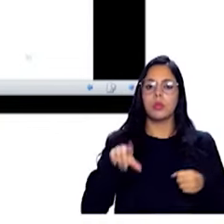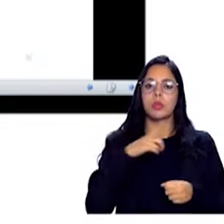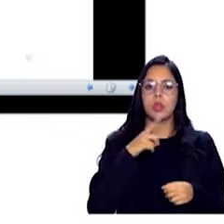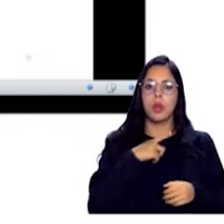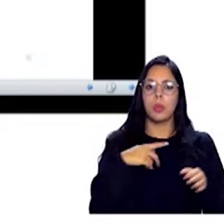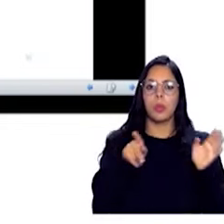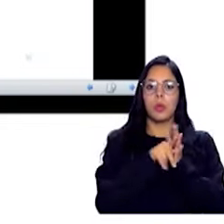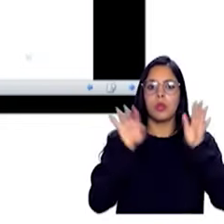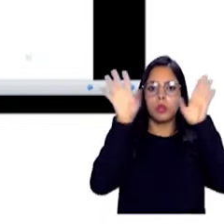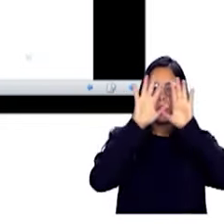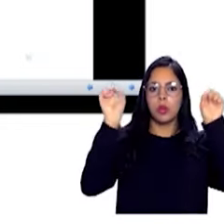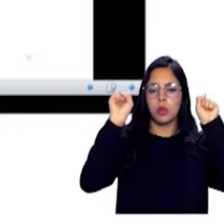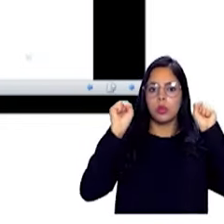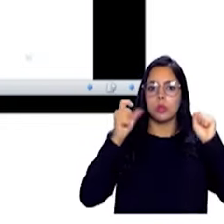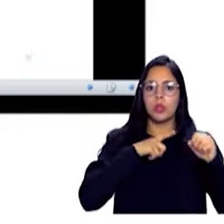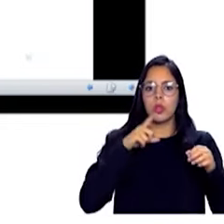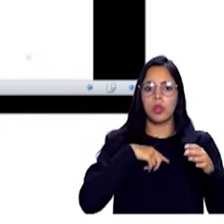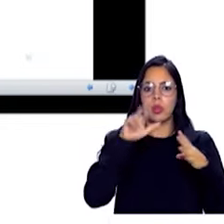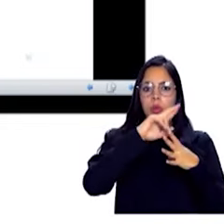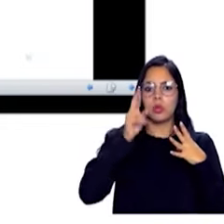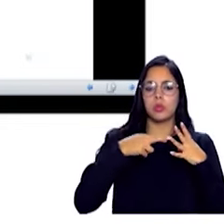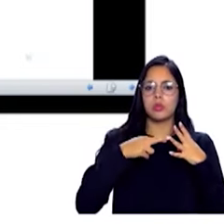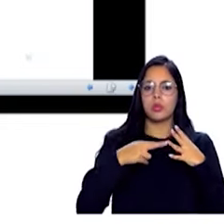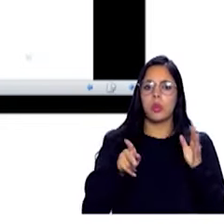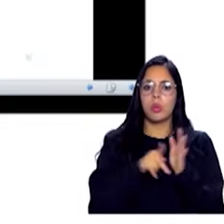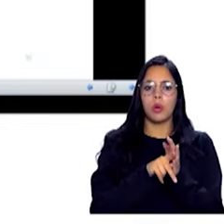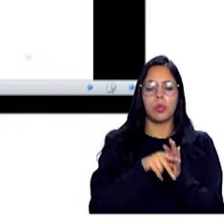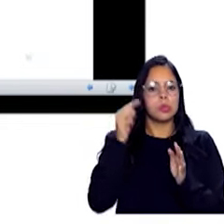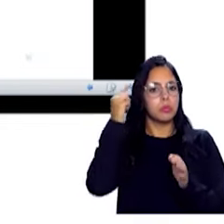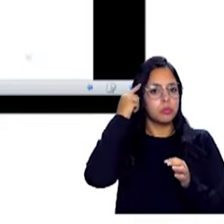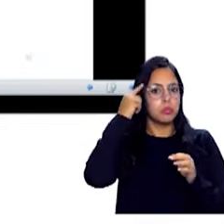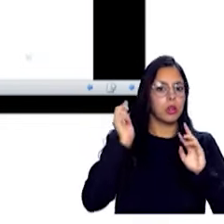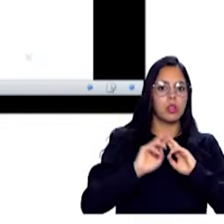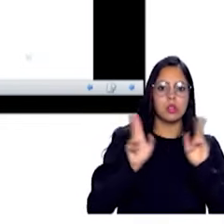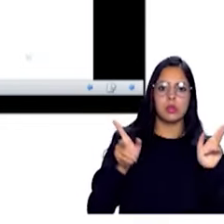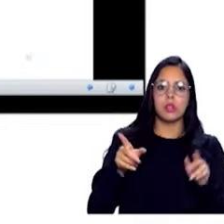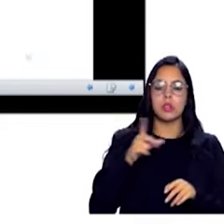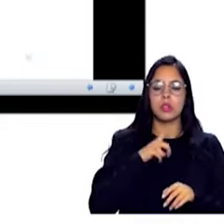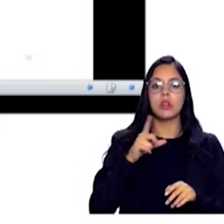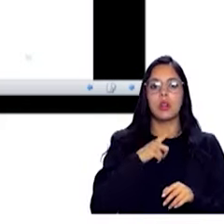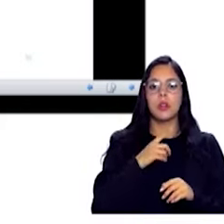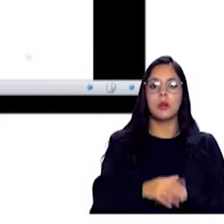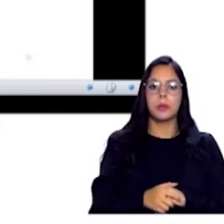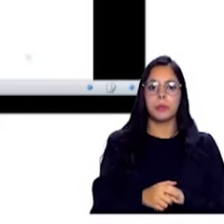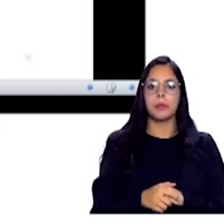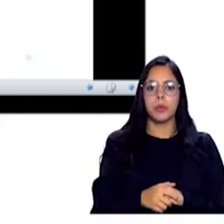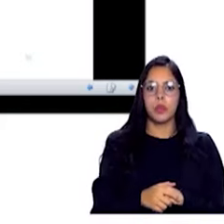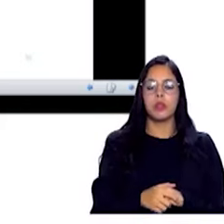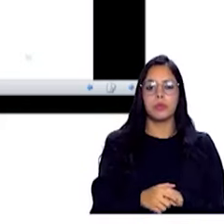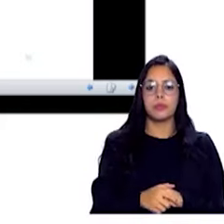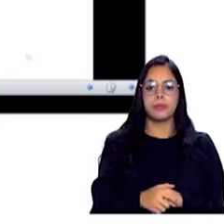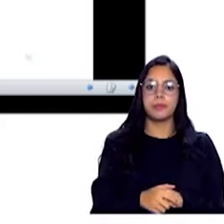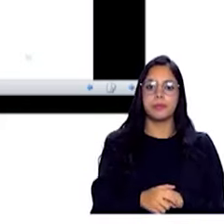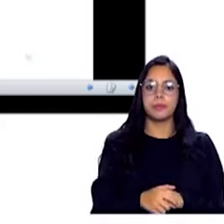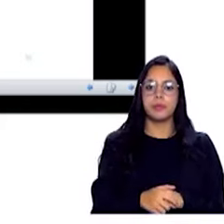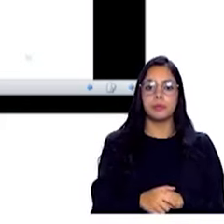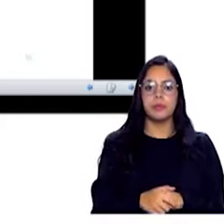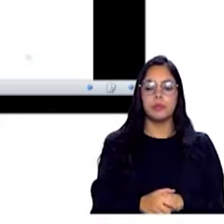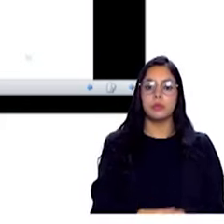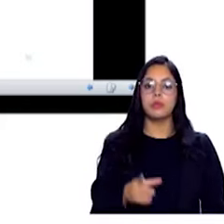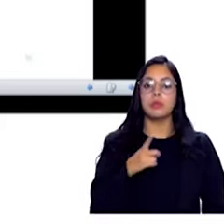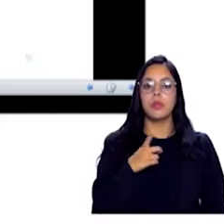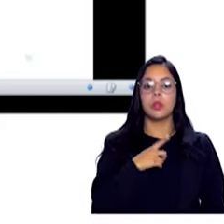merito Della controversia qualora non Siano necessari ulteriori accertamenti di Fatto infine la corte di cassazione non pu